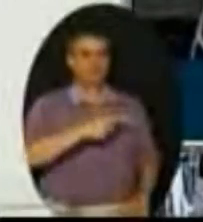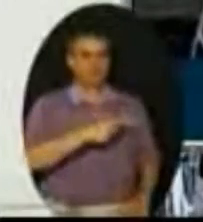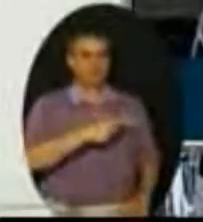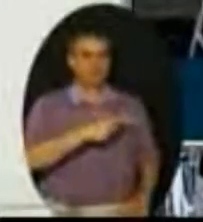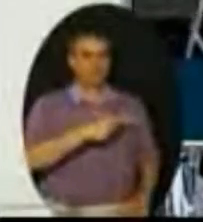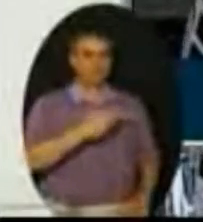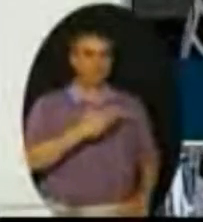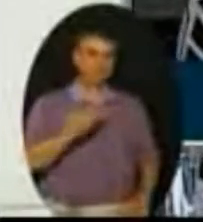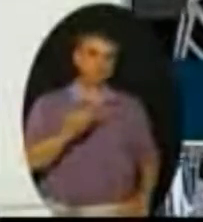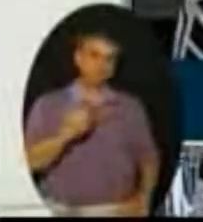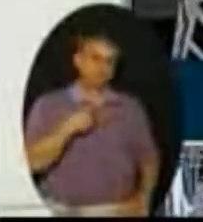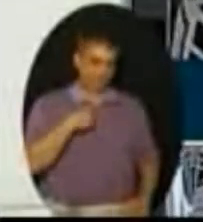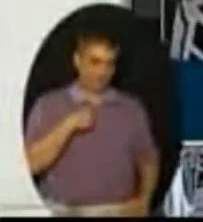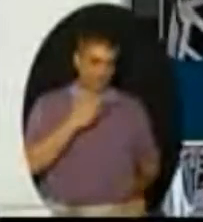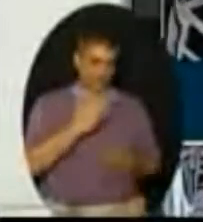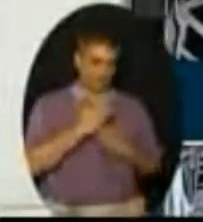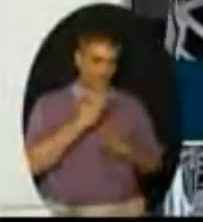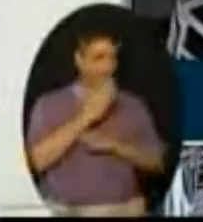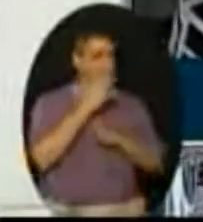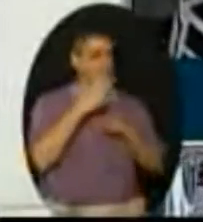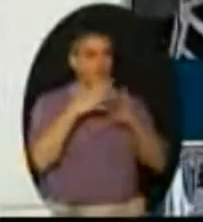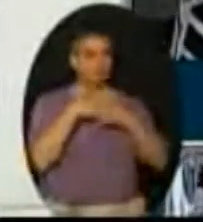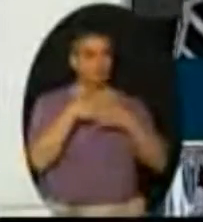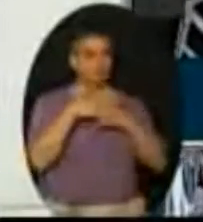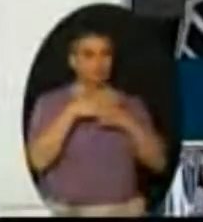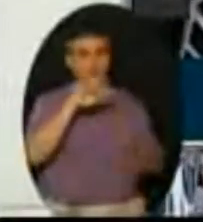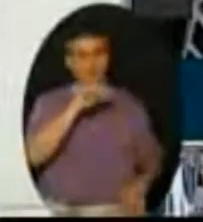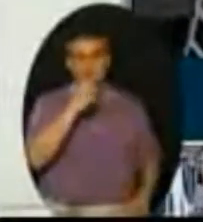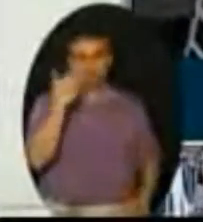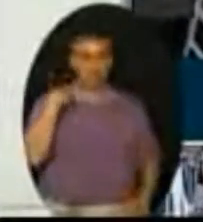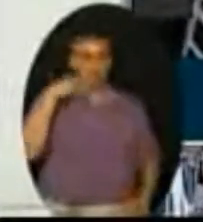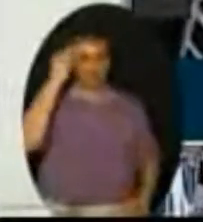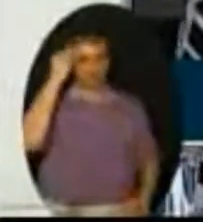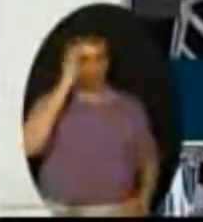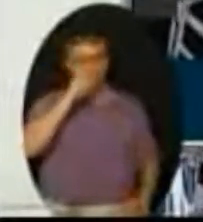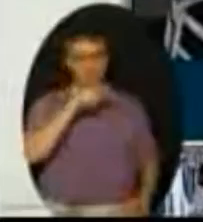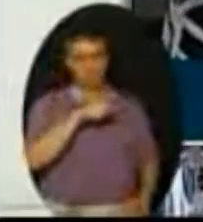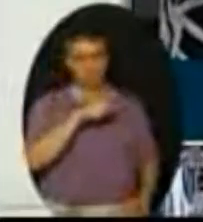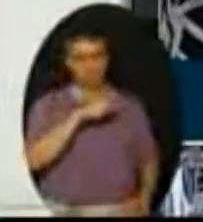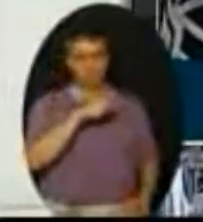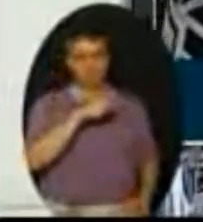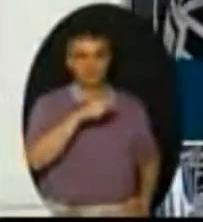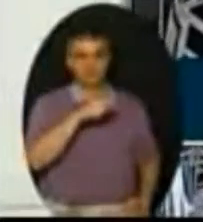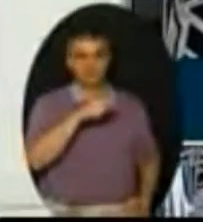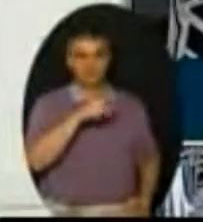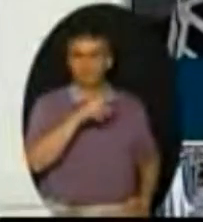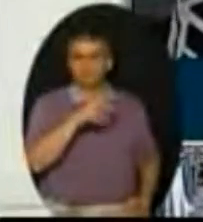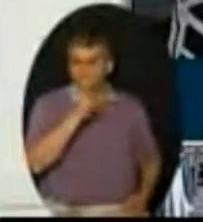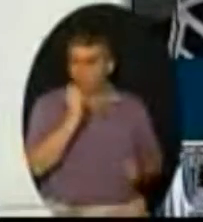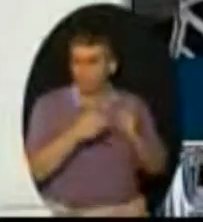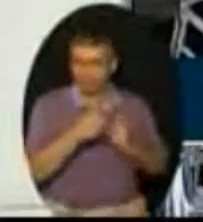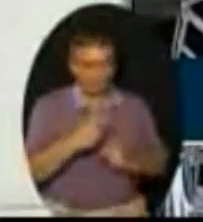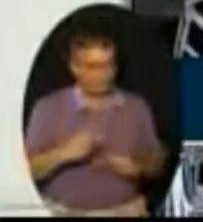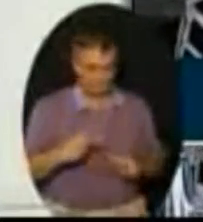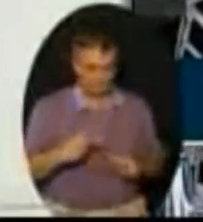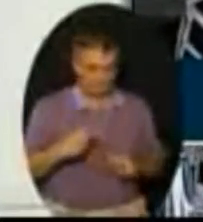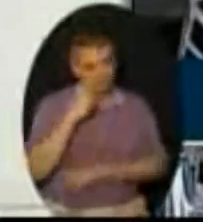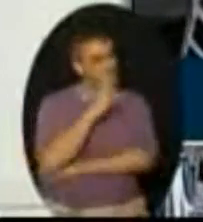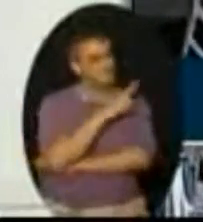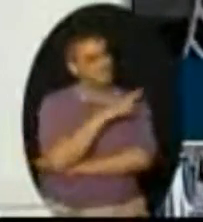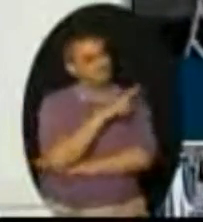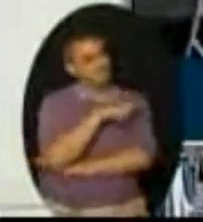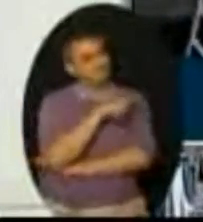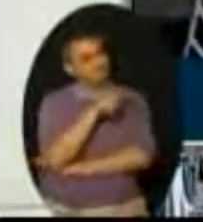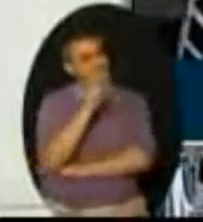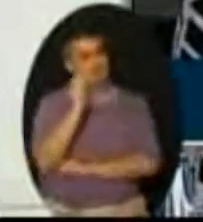אז אני הסתובבתי בארצות הברית בקזינו כשהלכתי ללמוד את הנושא, ולמשל... אמרת גם? לא, הסתכלתי על